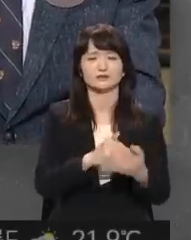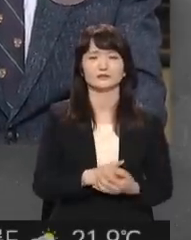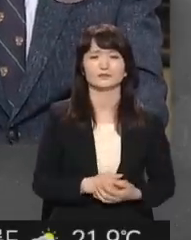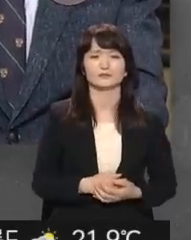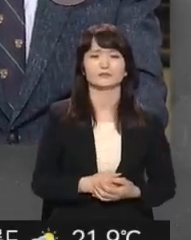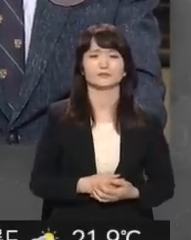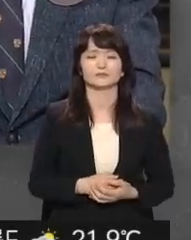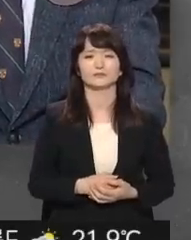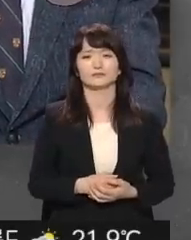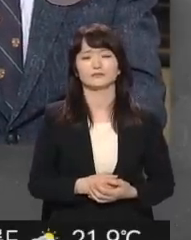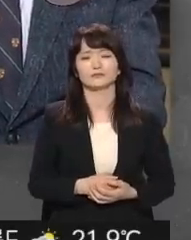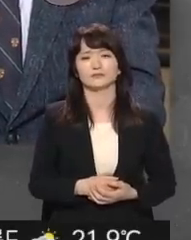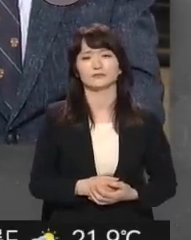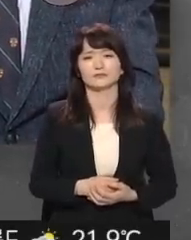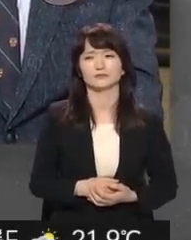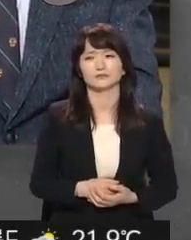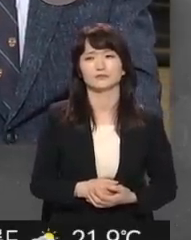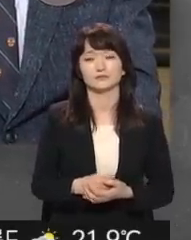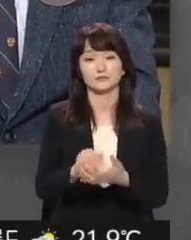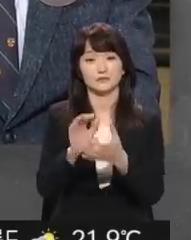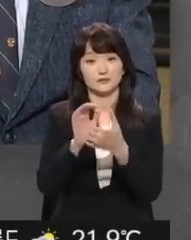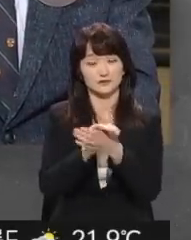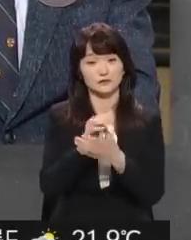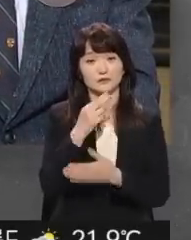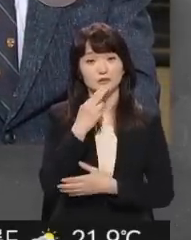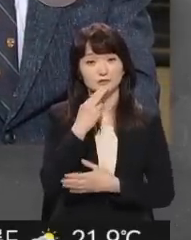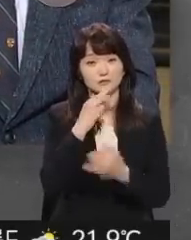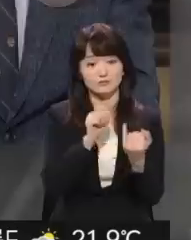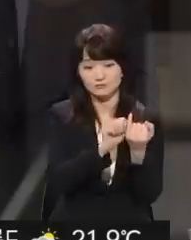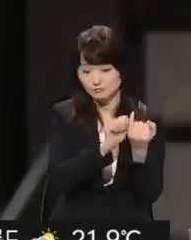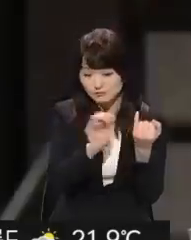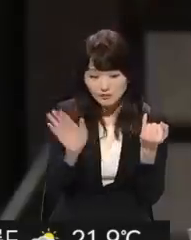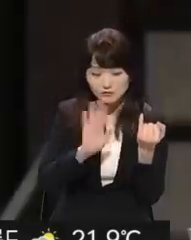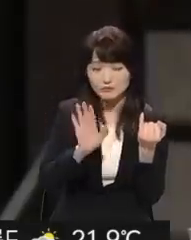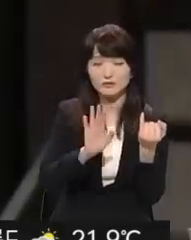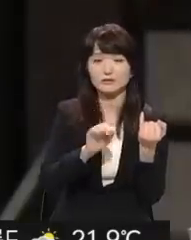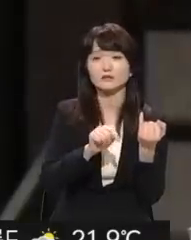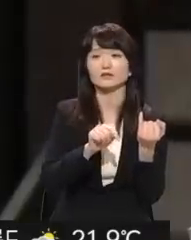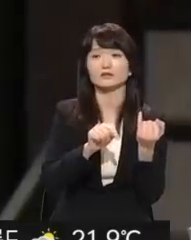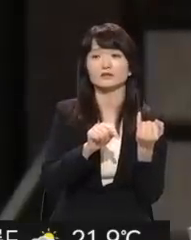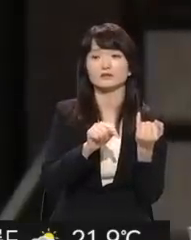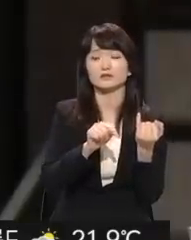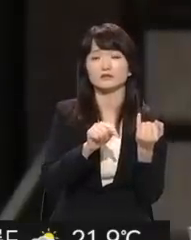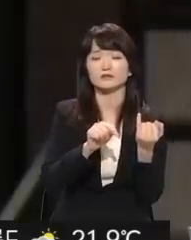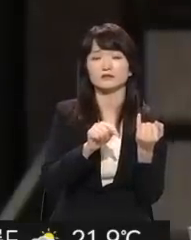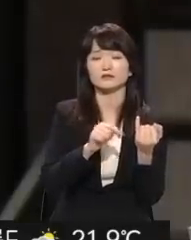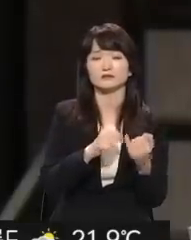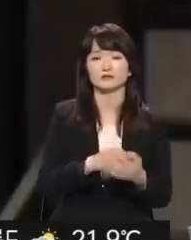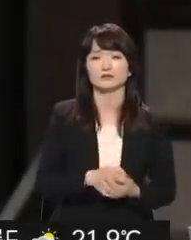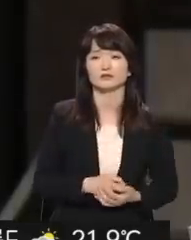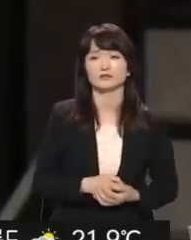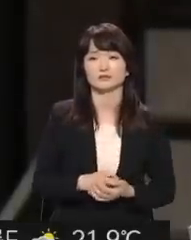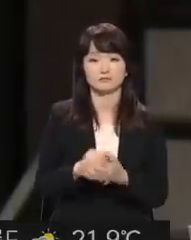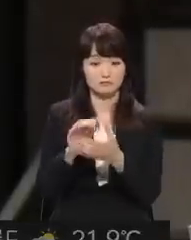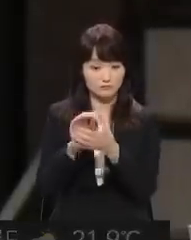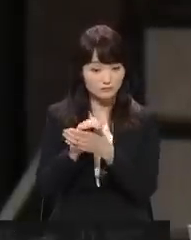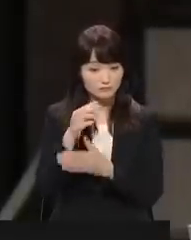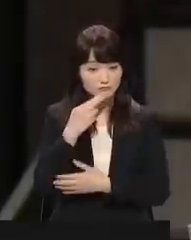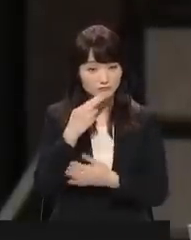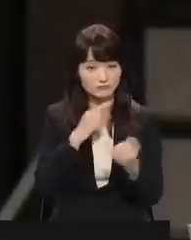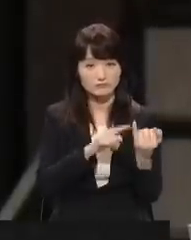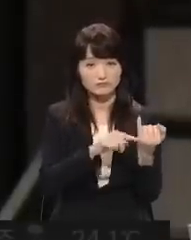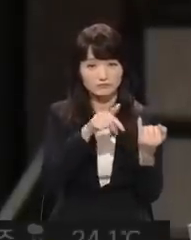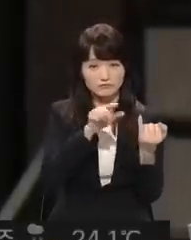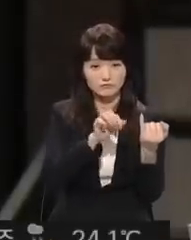있고요 친구가 없었지만 따돌림을 당하지 않았다라고 하는 말이 바로 이걸 얘기하는 겁니다 친구가 없어도